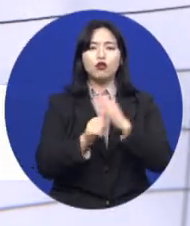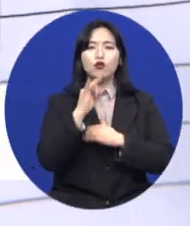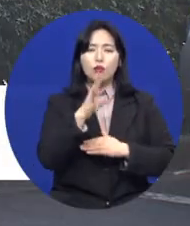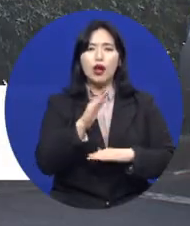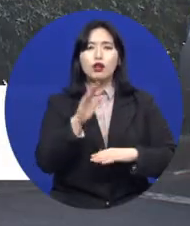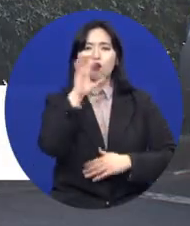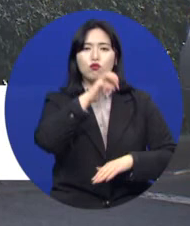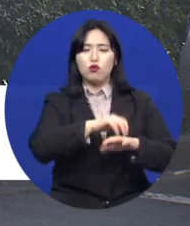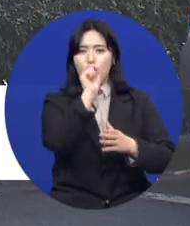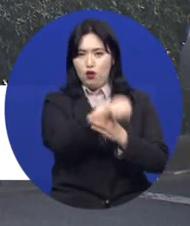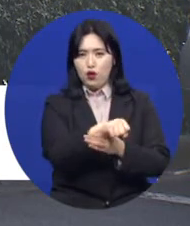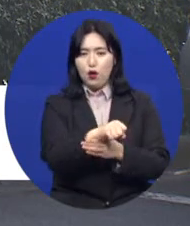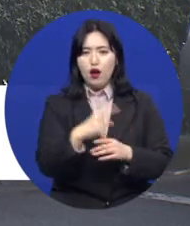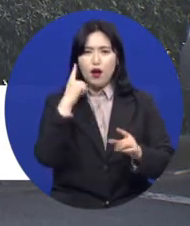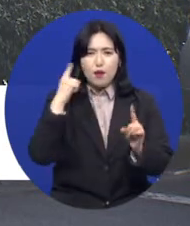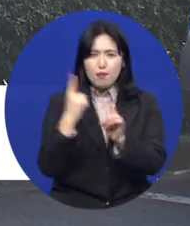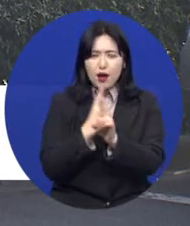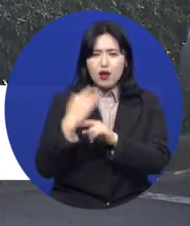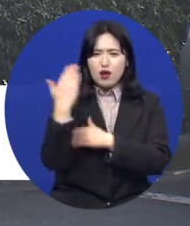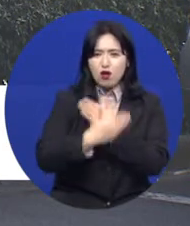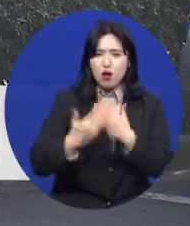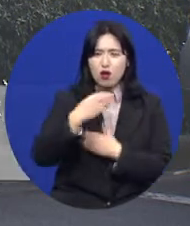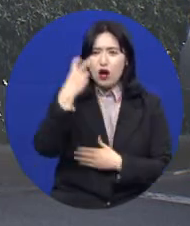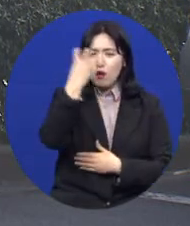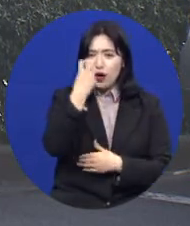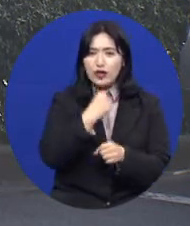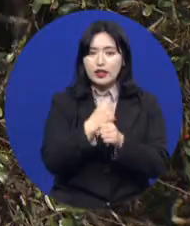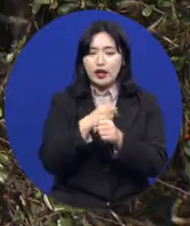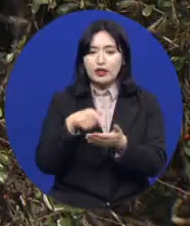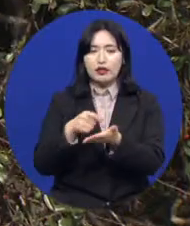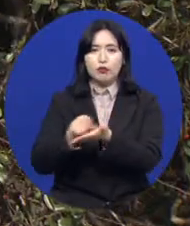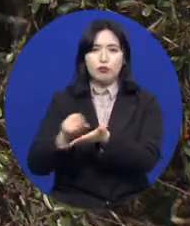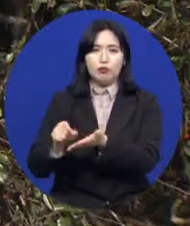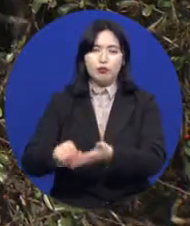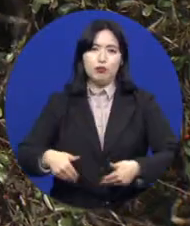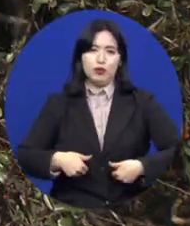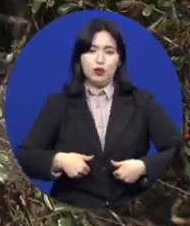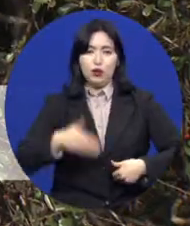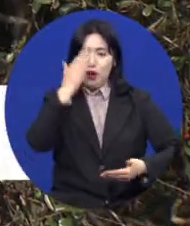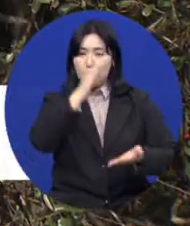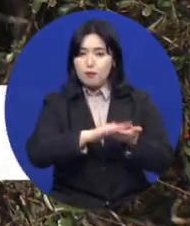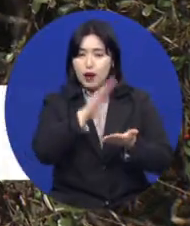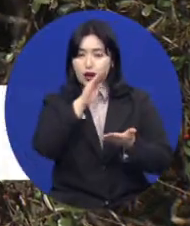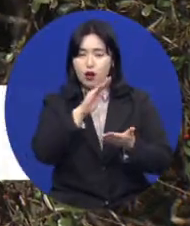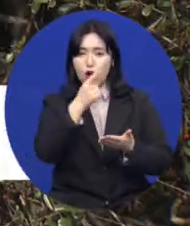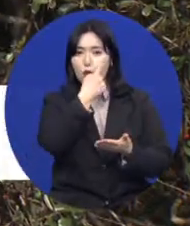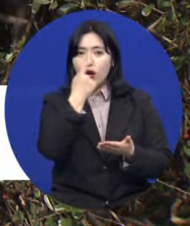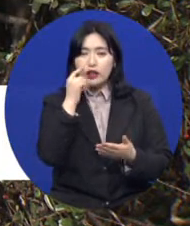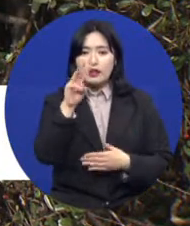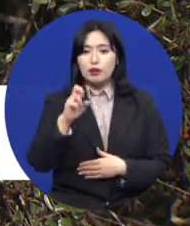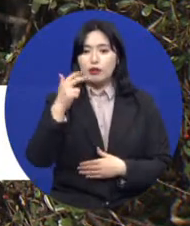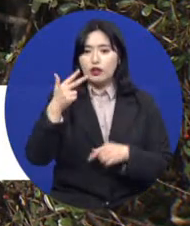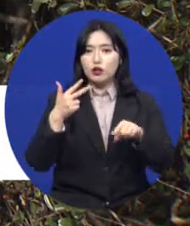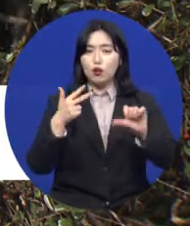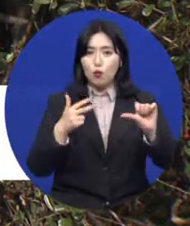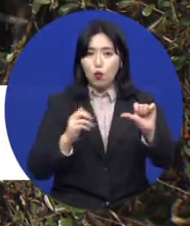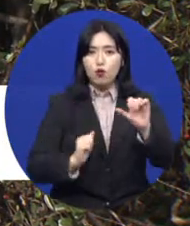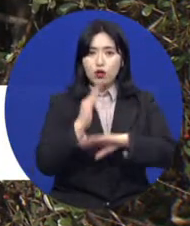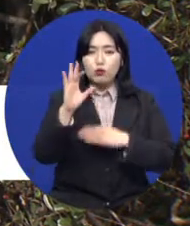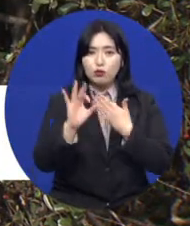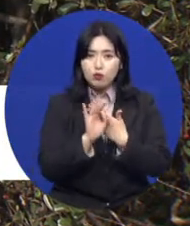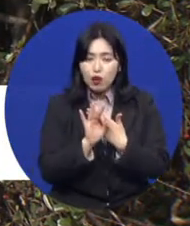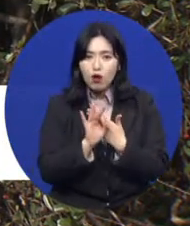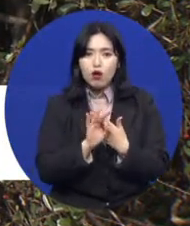매일 건강을 확인하는 문진표 를 작성해야 합니다 발열 체크 를 통해 37.5 도 가 넘을 경우에는